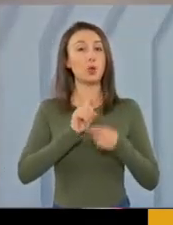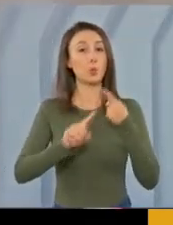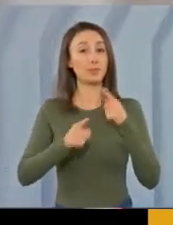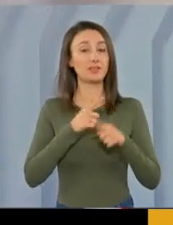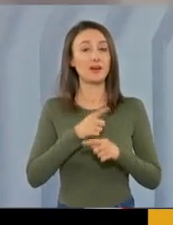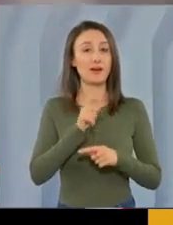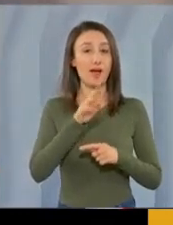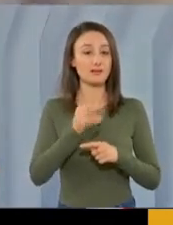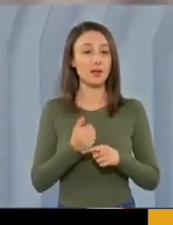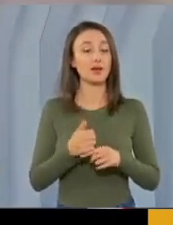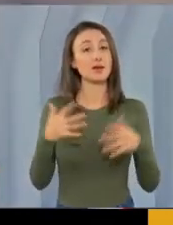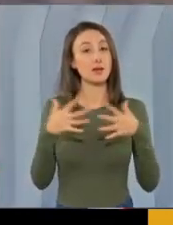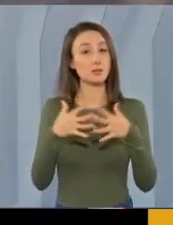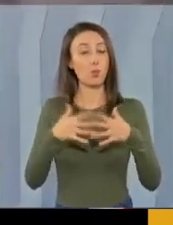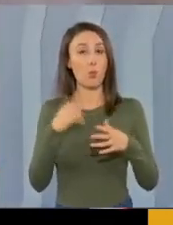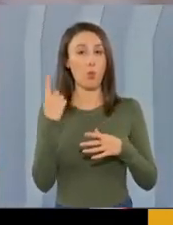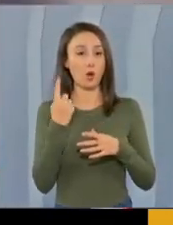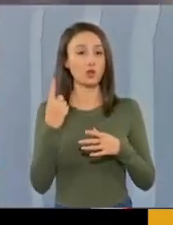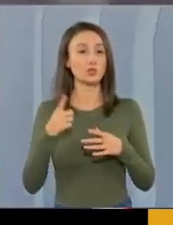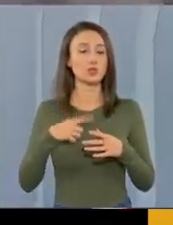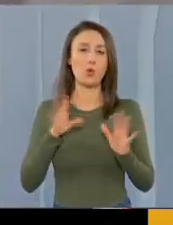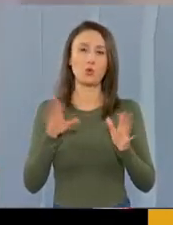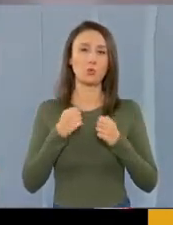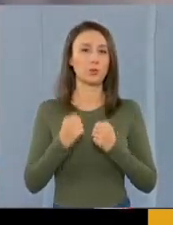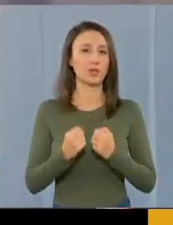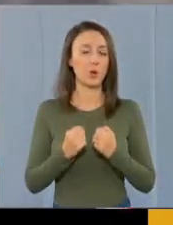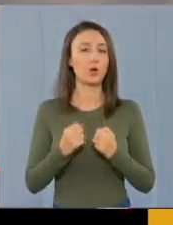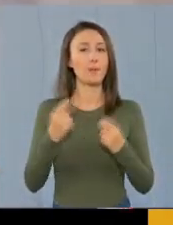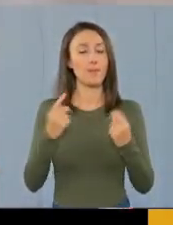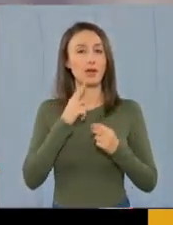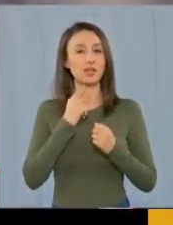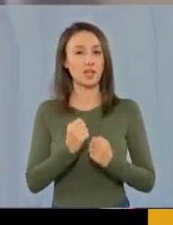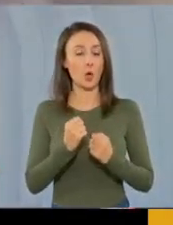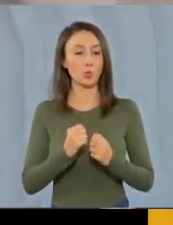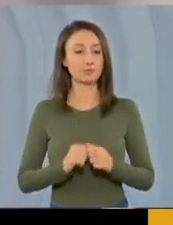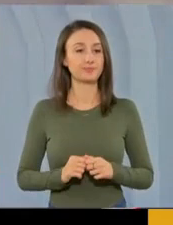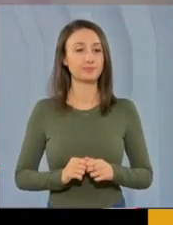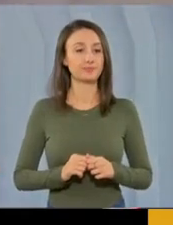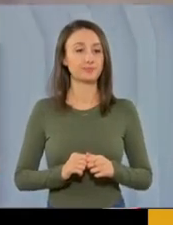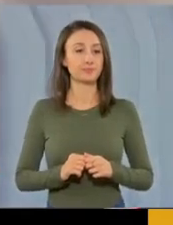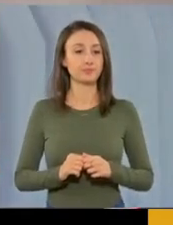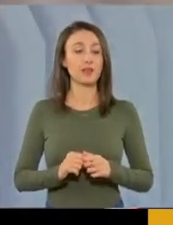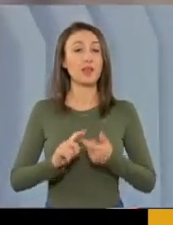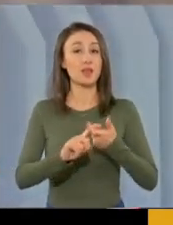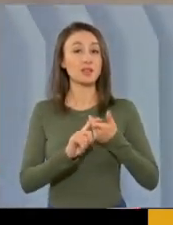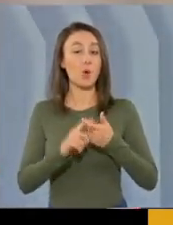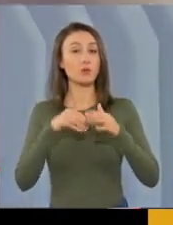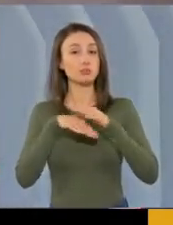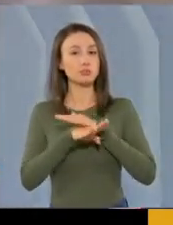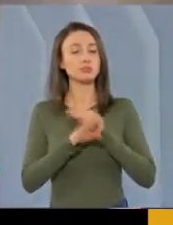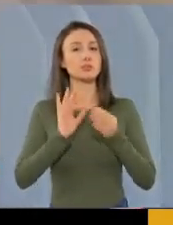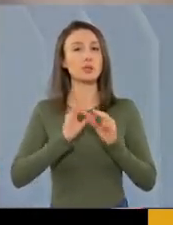în Gaza astfel Războiul Urban Care este Oricum dificil devine și mai complicat rețeaua subterană include aproximativ